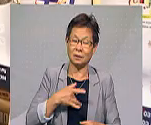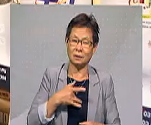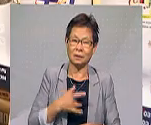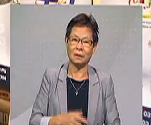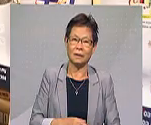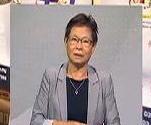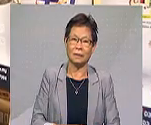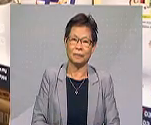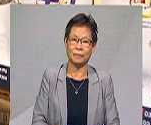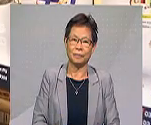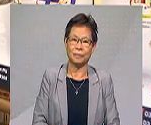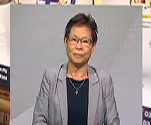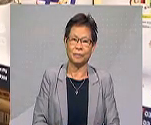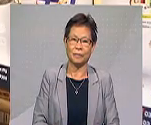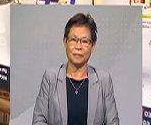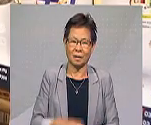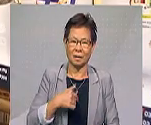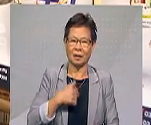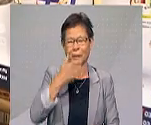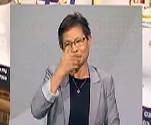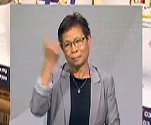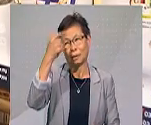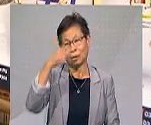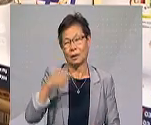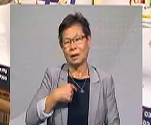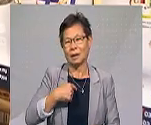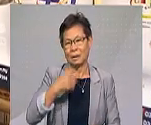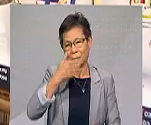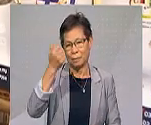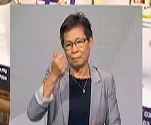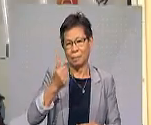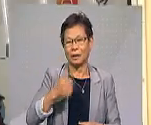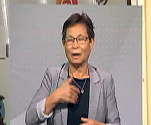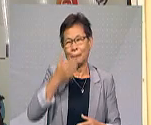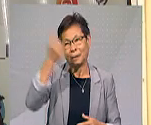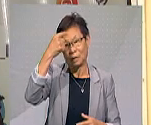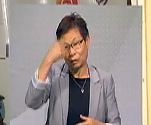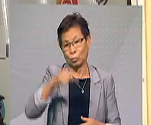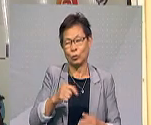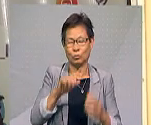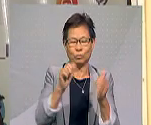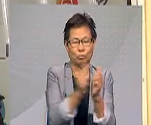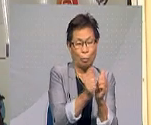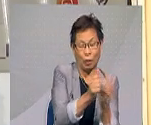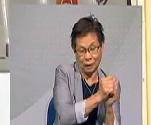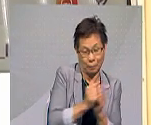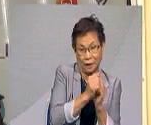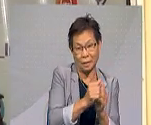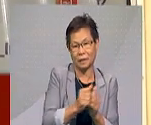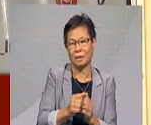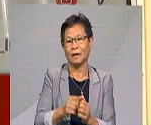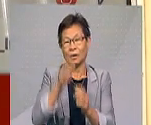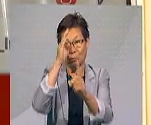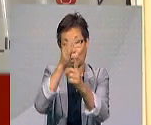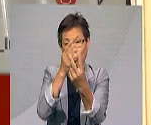lebih mewarnai watak saya apabila digandingkan dengan mereka lah. Dia, kita nak approach pada dua aspek lah.